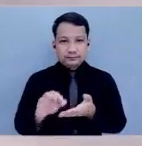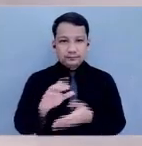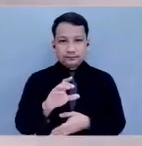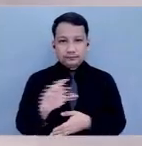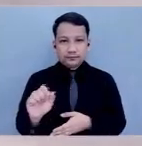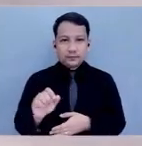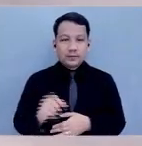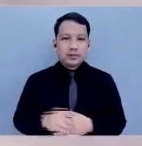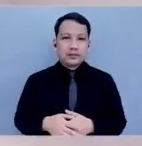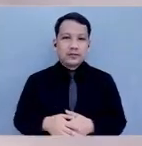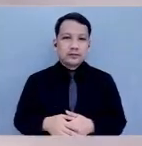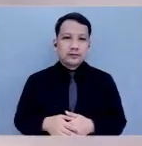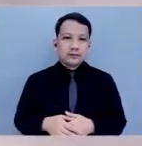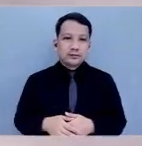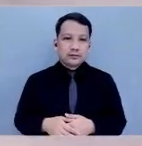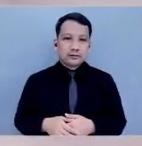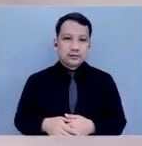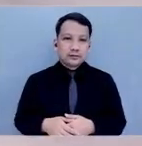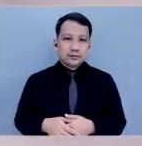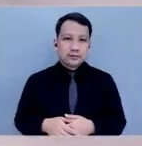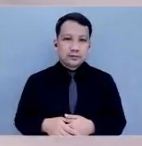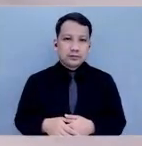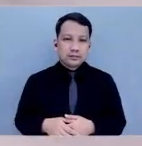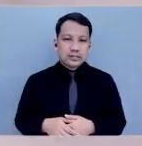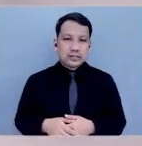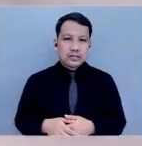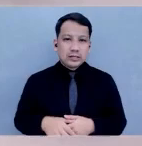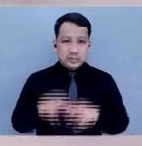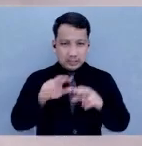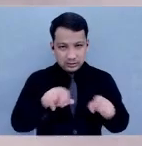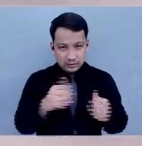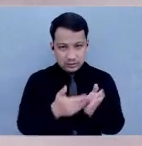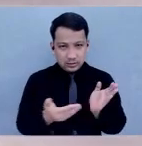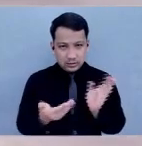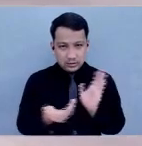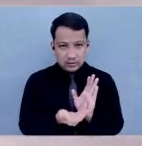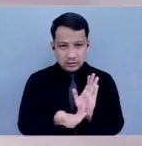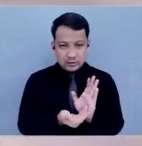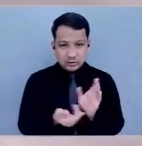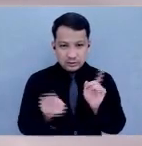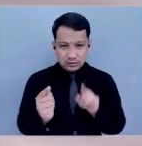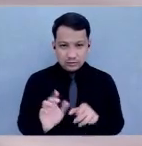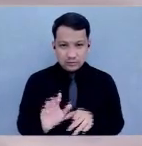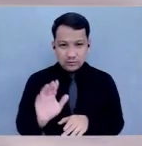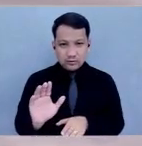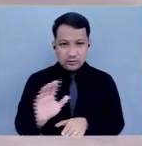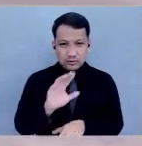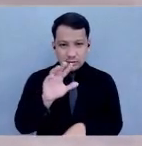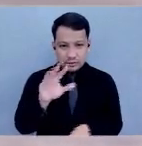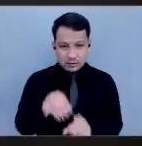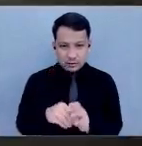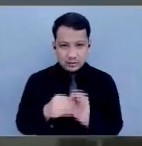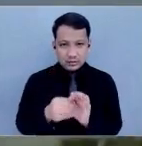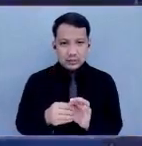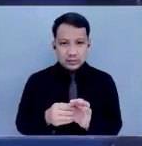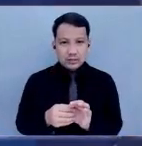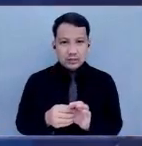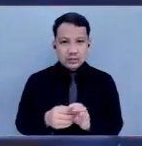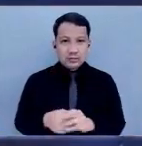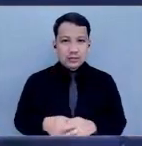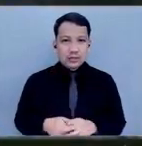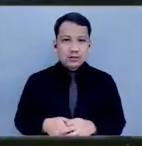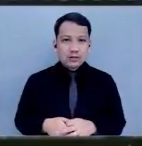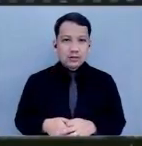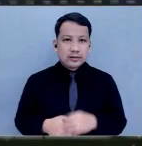Bawat piraso ng ebidensya ay nagsisilbing saksi sa mga pangyayari sa likod ng sangkrimen.